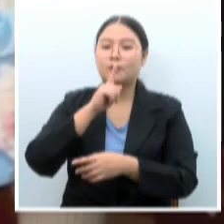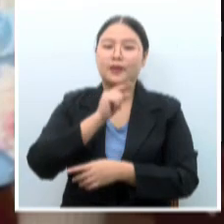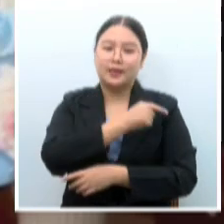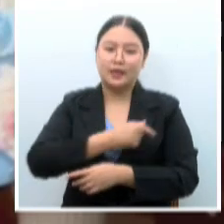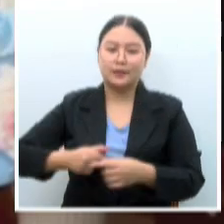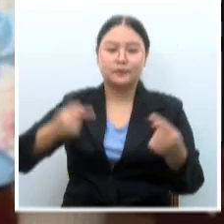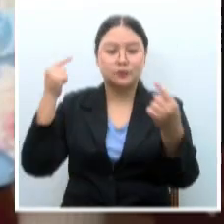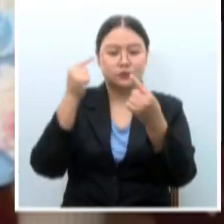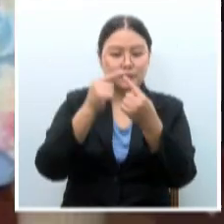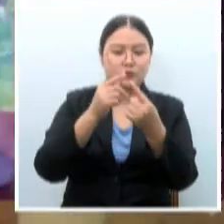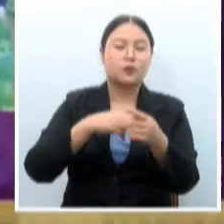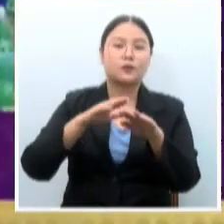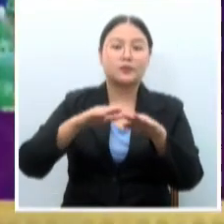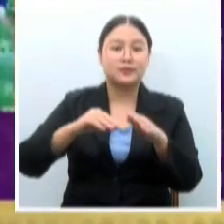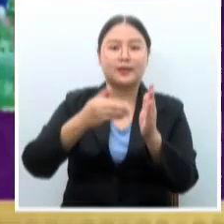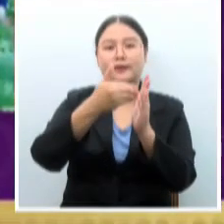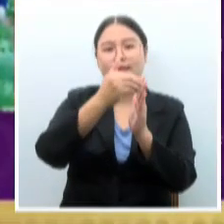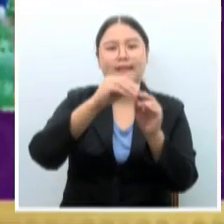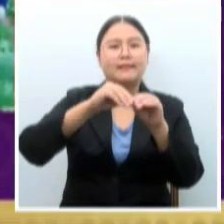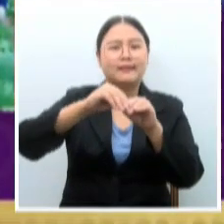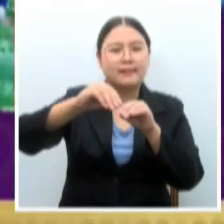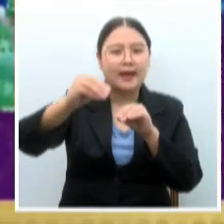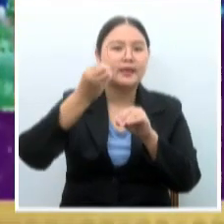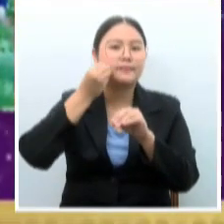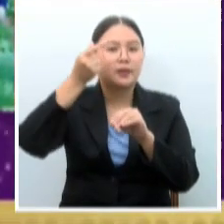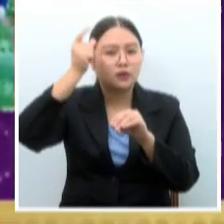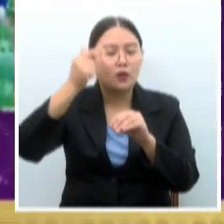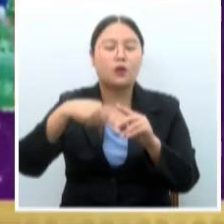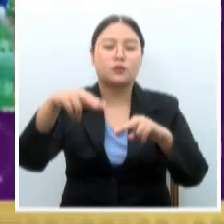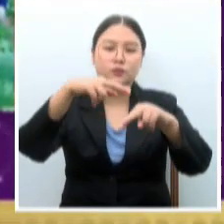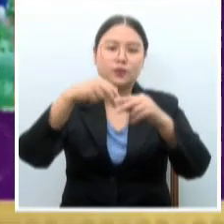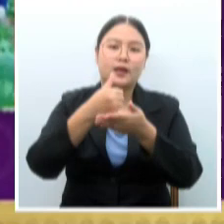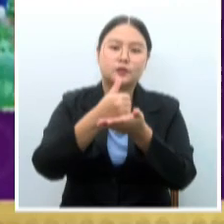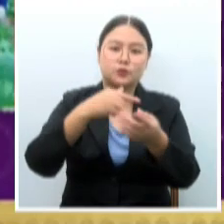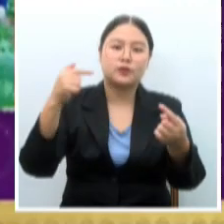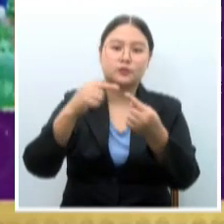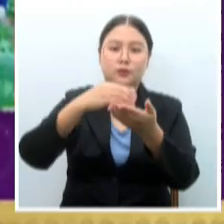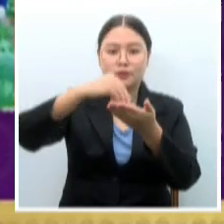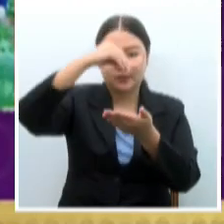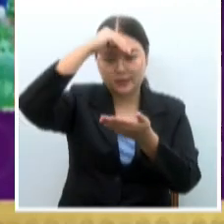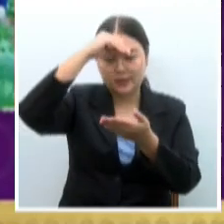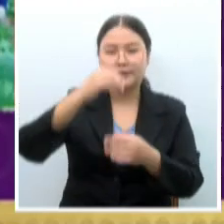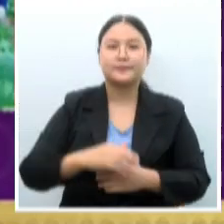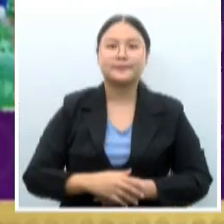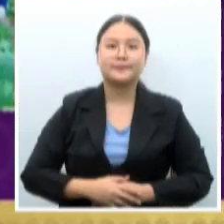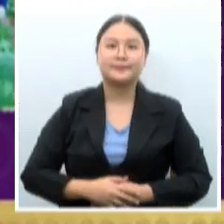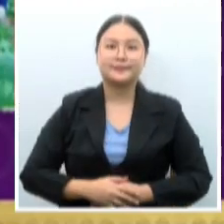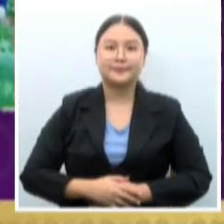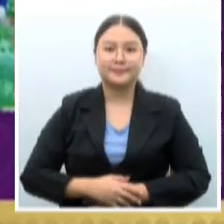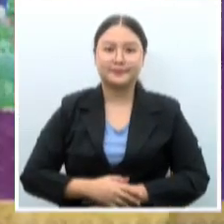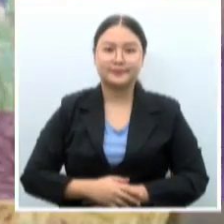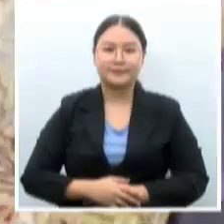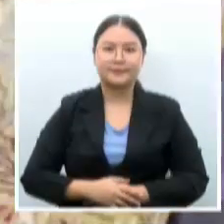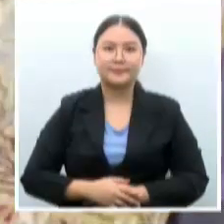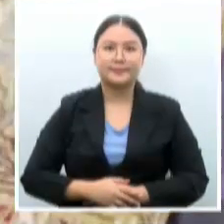น่านนันทบุรีตอนที่2ภูมิคุ้มกันที่ดีด้วยพระบารมีนารีรัตน